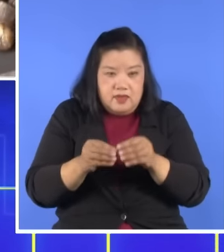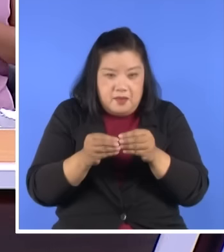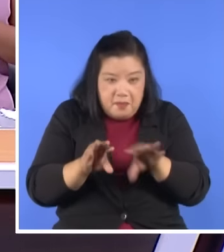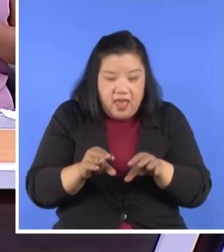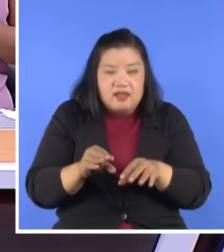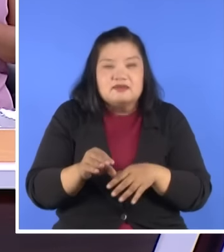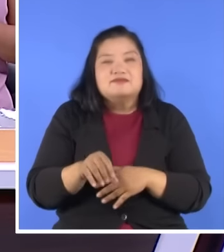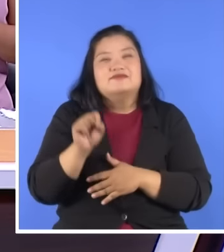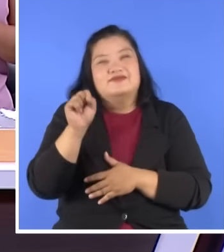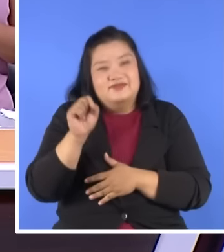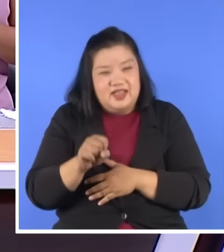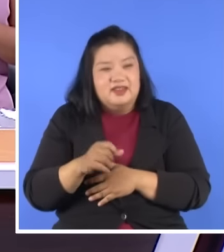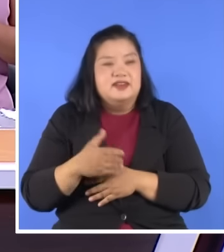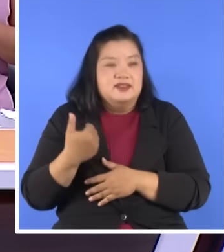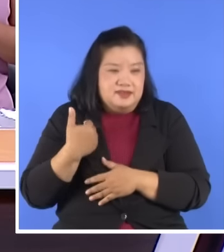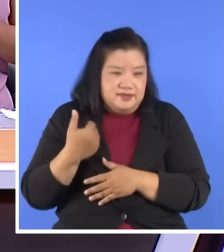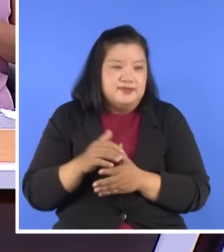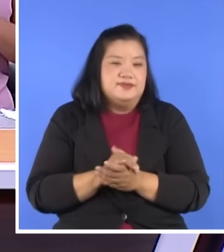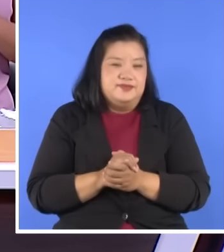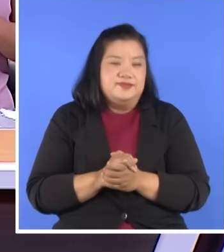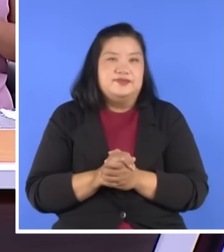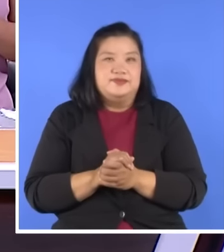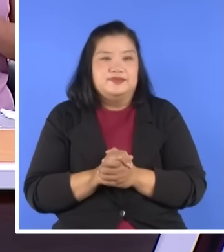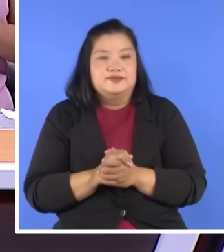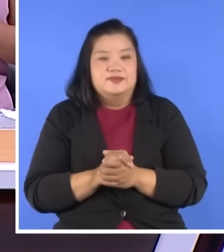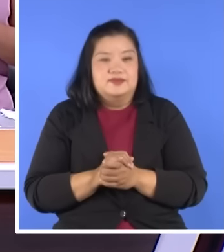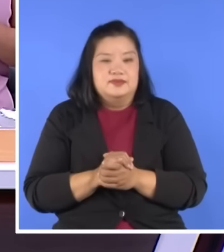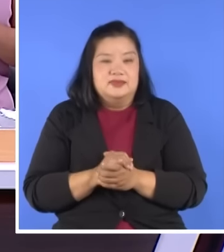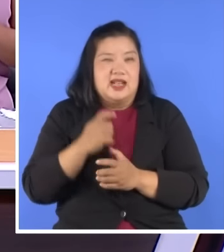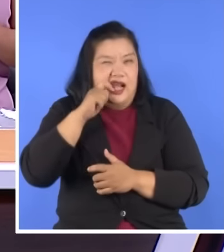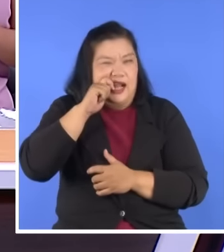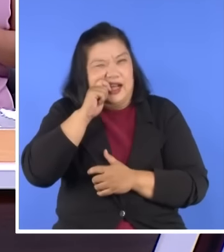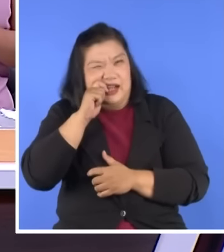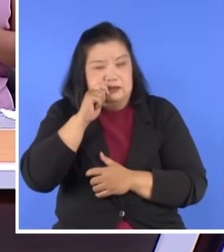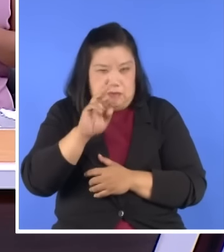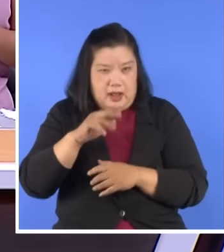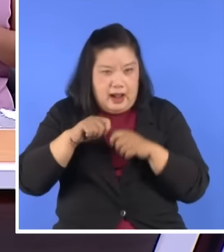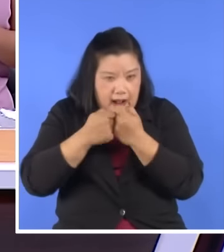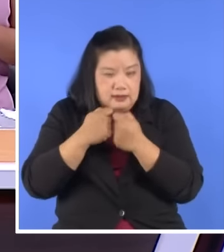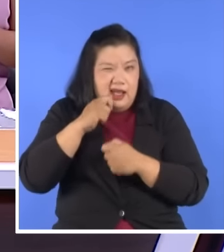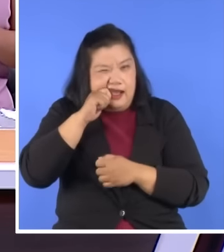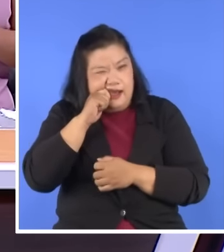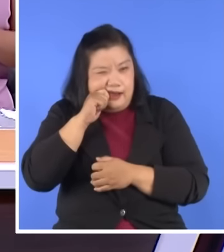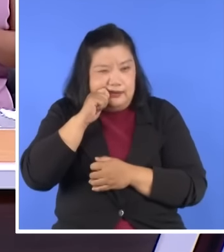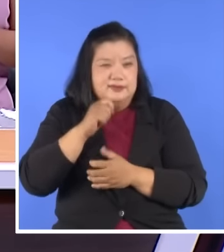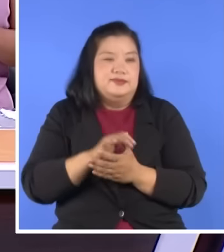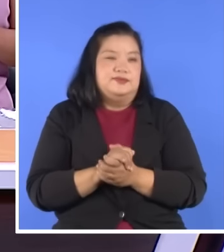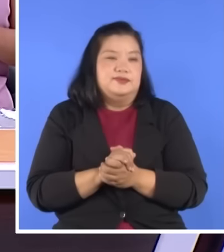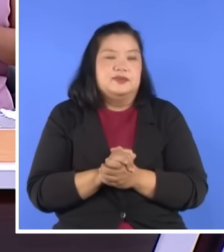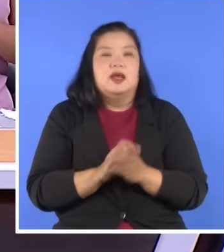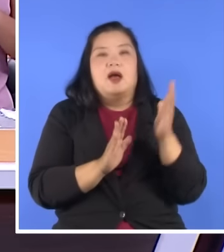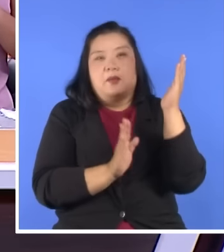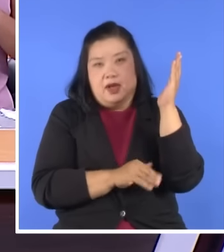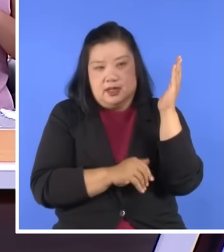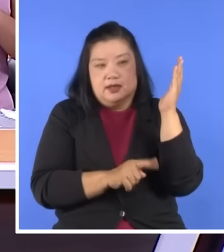แปะไงเอาไม้มาเคาะพอแปะพอแตกอะไรอย่าเงี้ยอืแต่ขบด้วยฟันก็อเดี๋ยวฟันจะแตกฟันหักใช่ๆลูกก้อลูกก้อของเชาสตูน